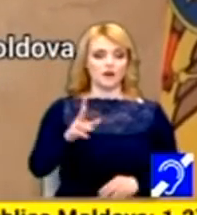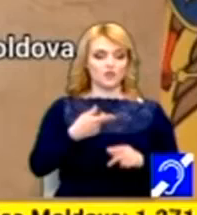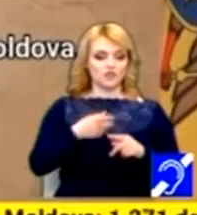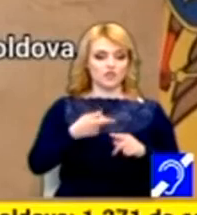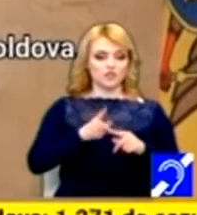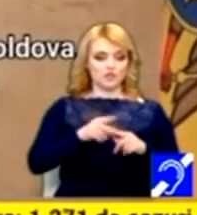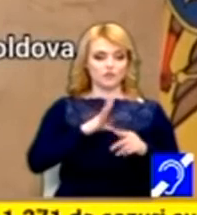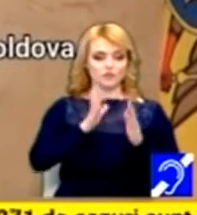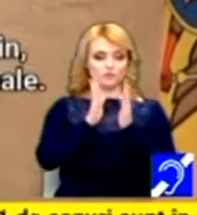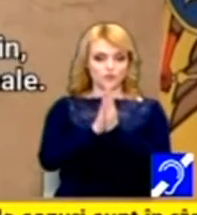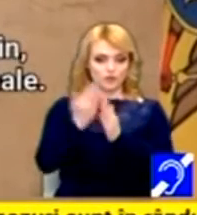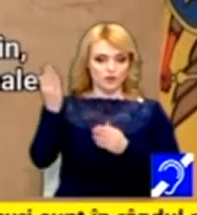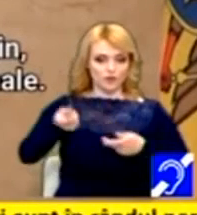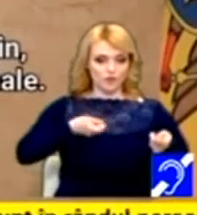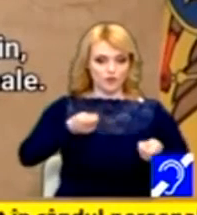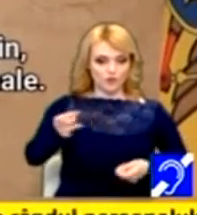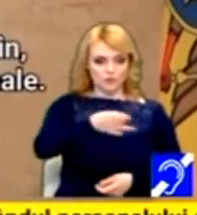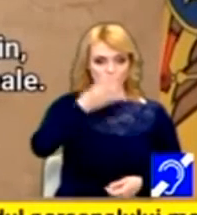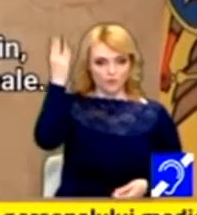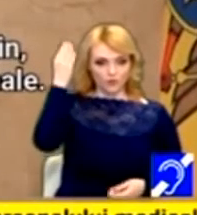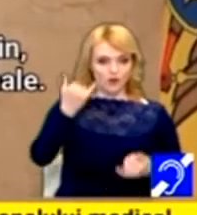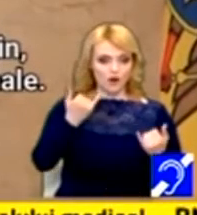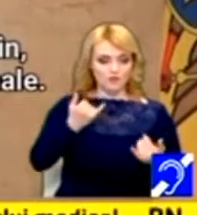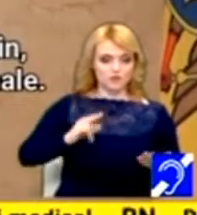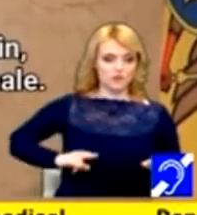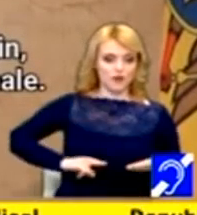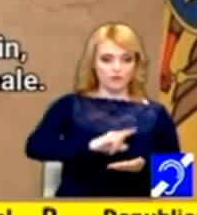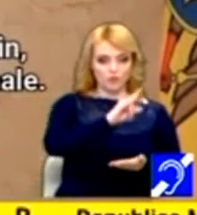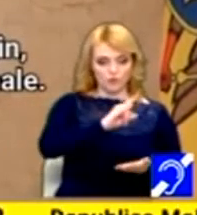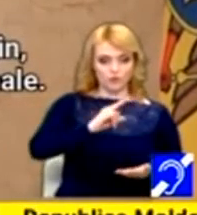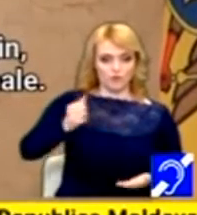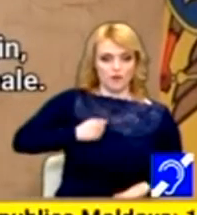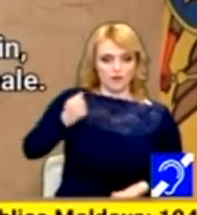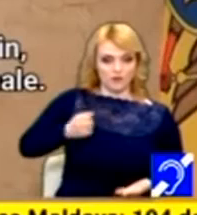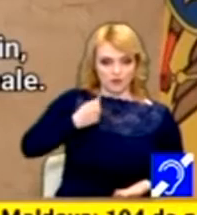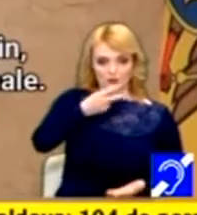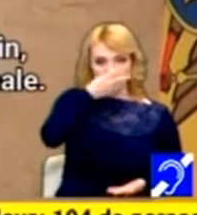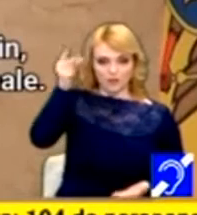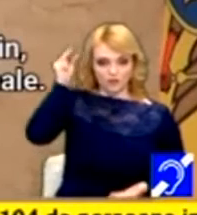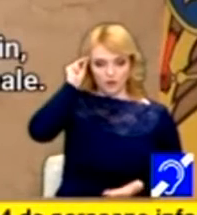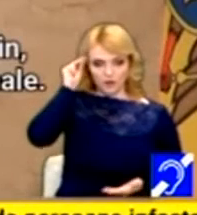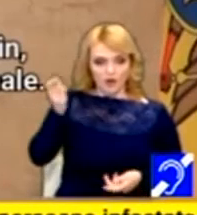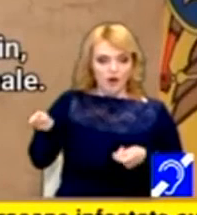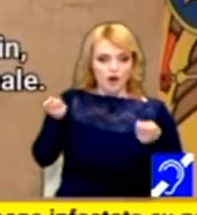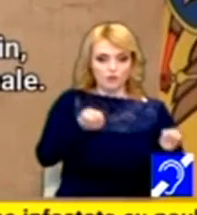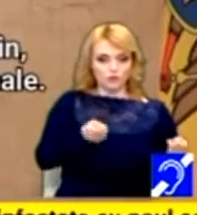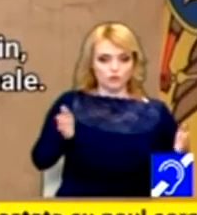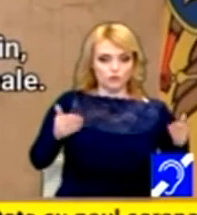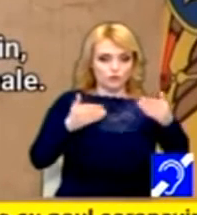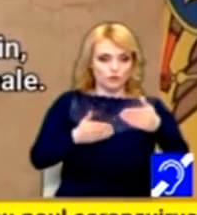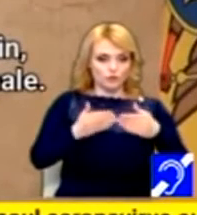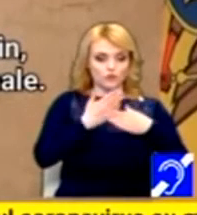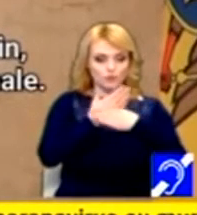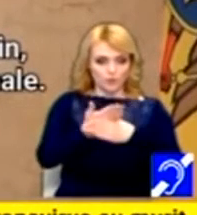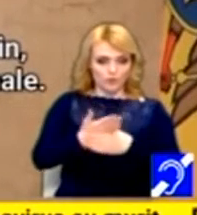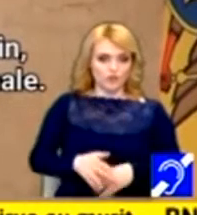request of the government of Moldova. As it was mentioned before, it's 10,000 high standard, very professional